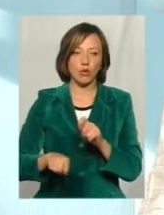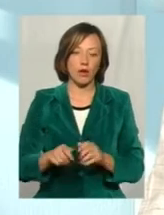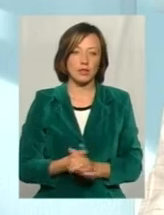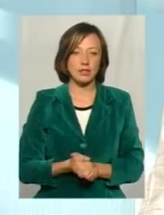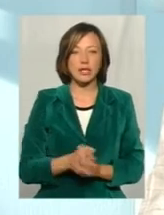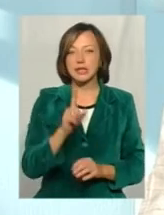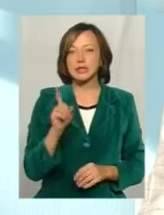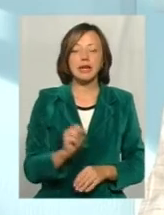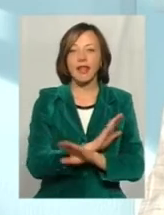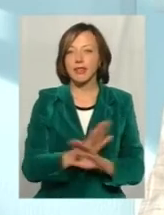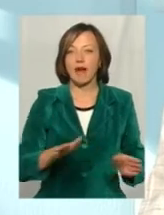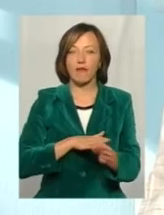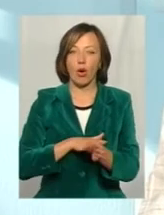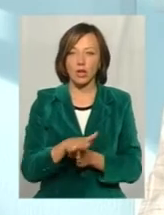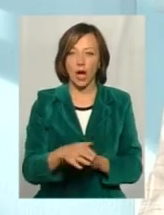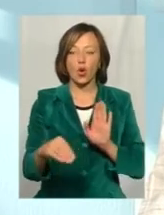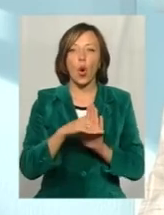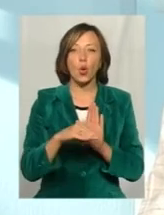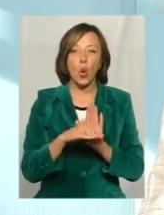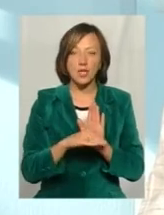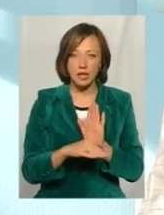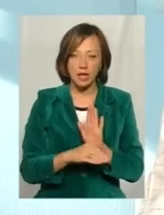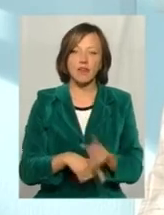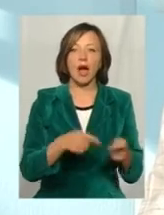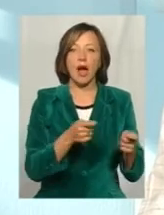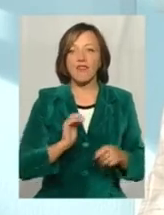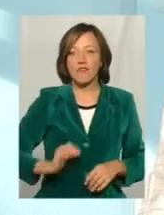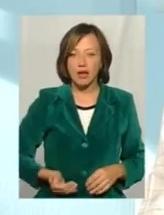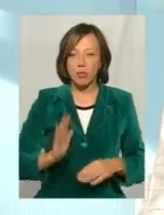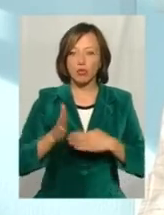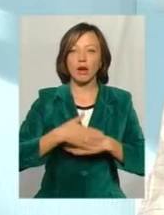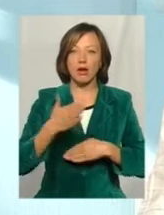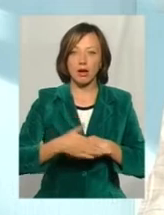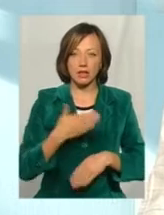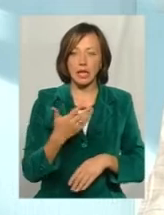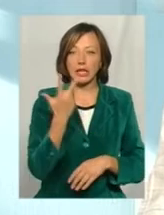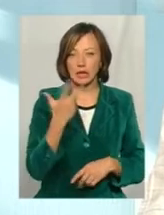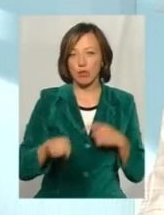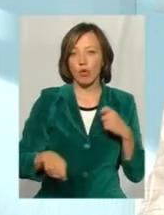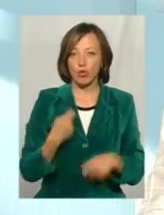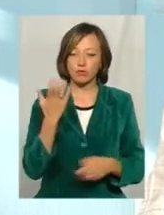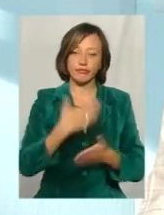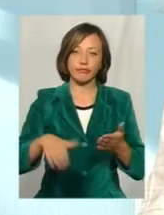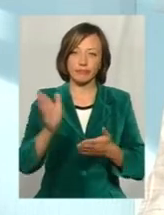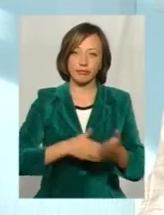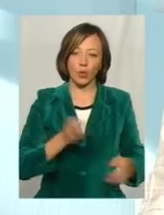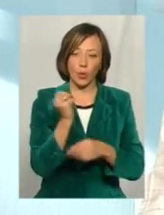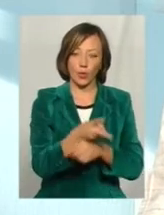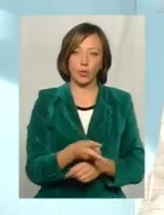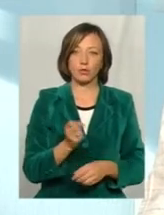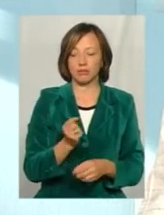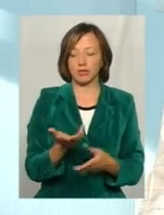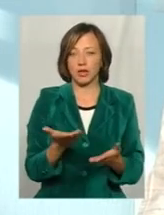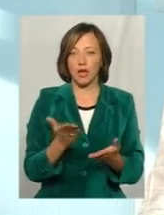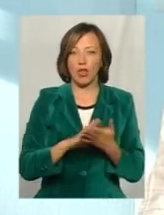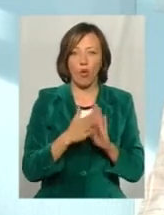За недотримання розкладів перевізник буде каратися. Три порушення будуть розриватися договір. Я